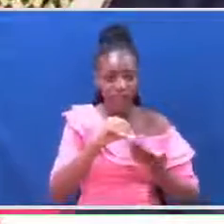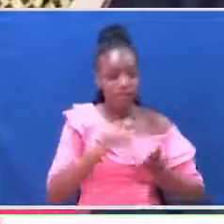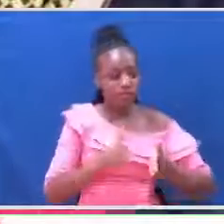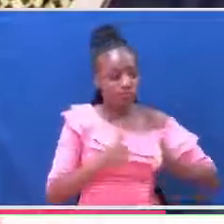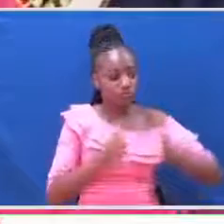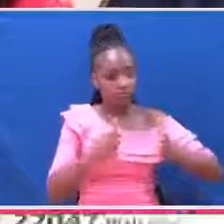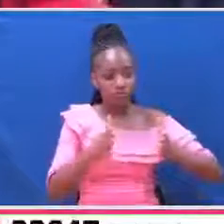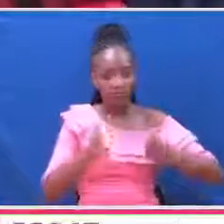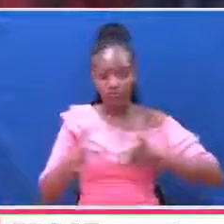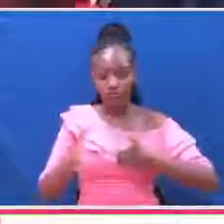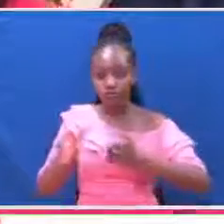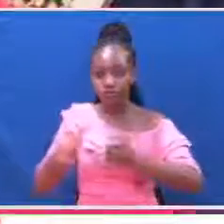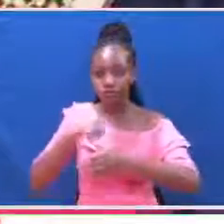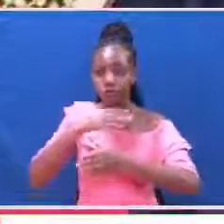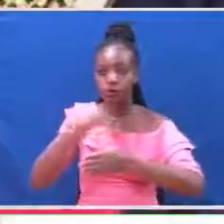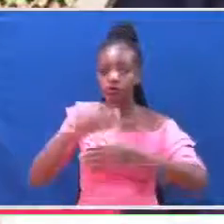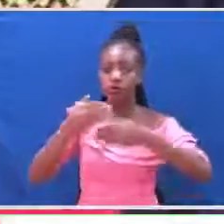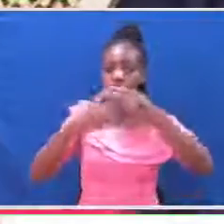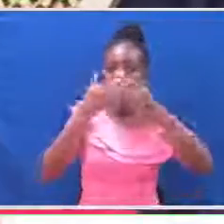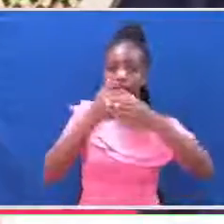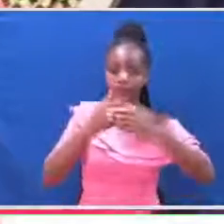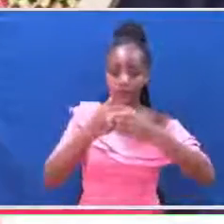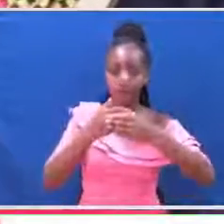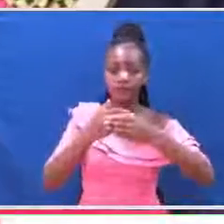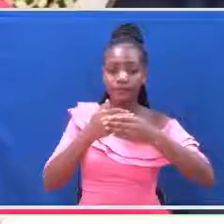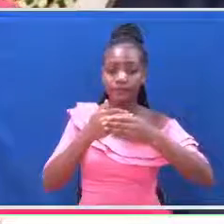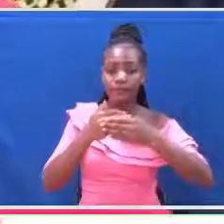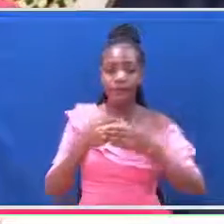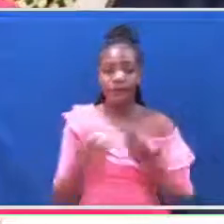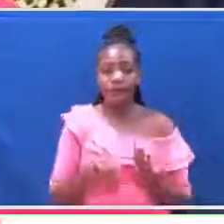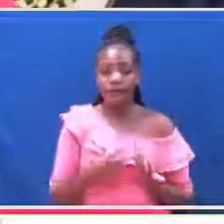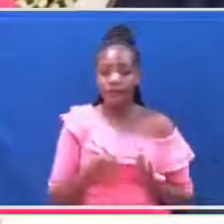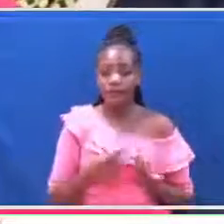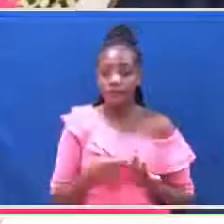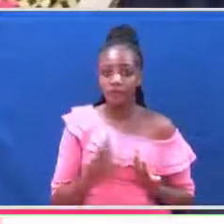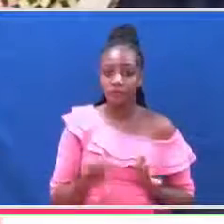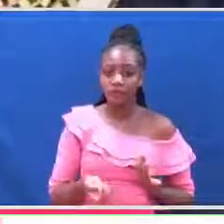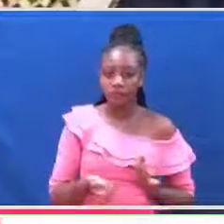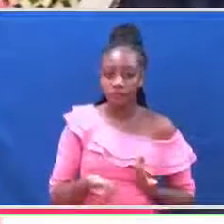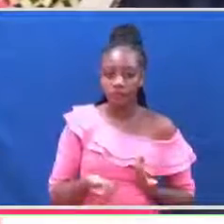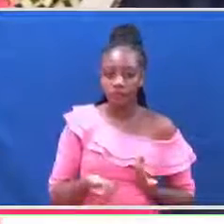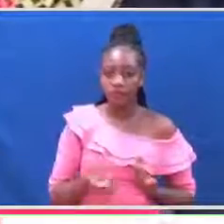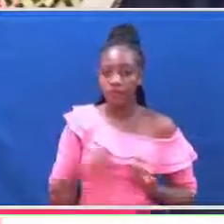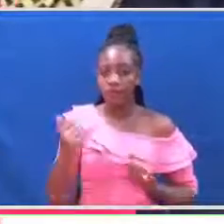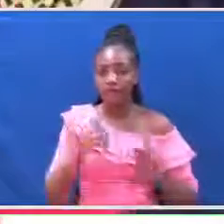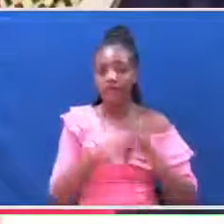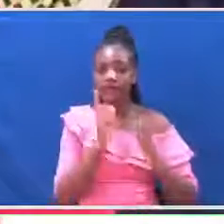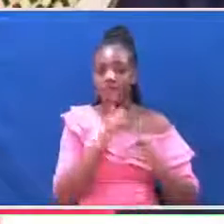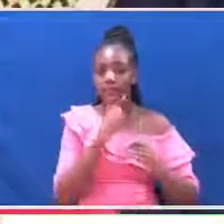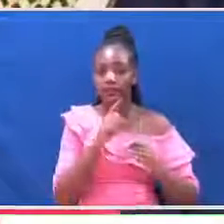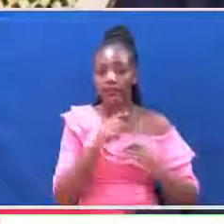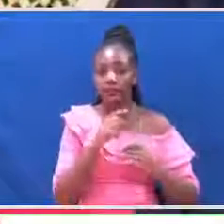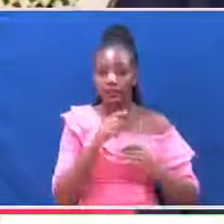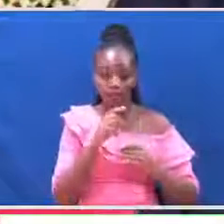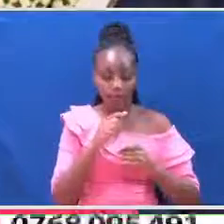barabara ambazo ama Rami tusw tumepata kwa wakati huu Ambo zingine zimeanzaingine zitaku